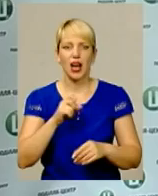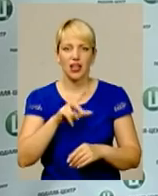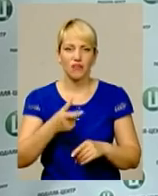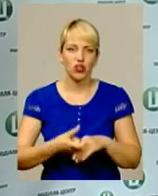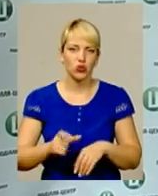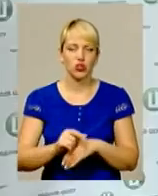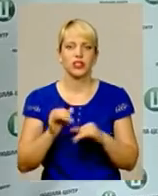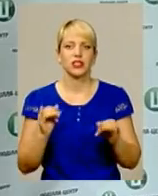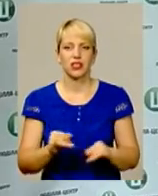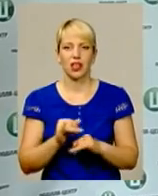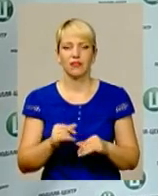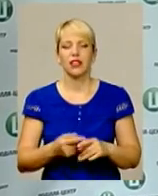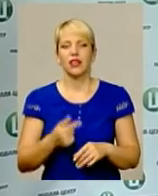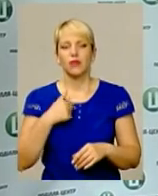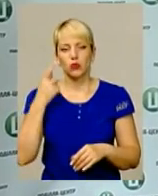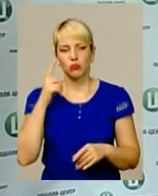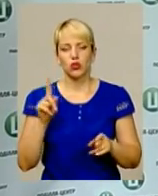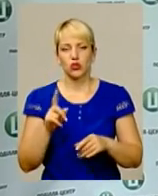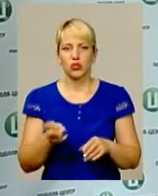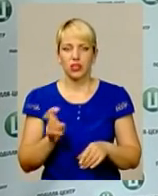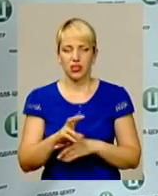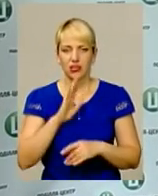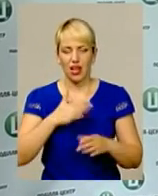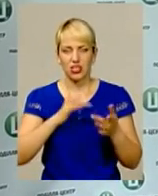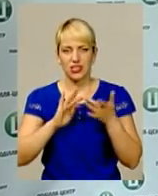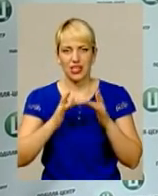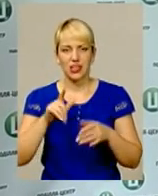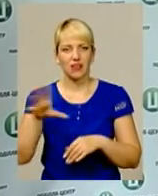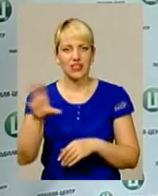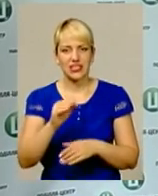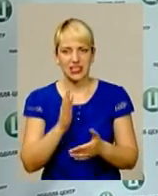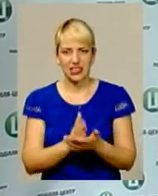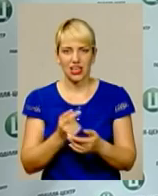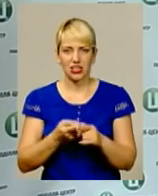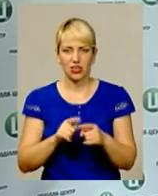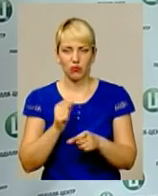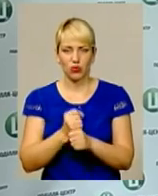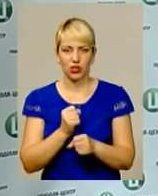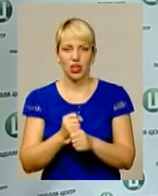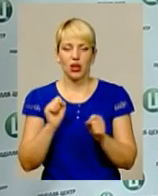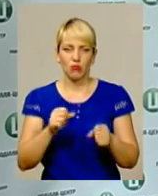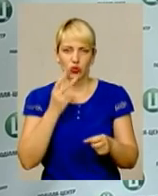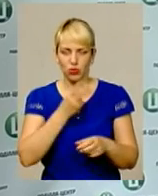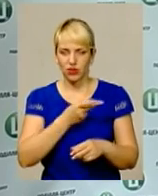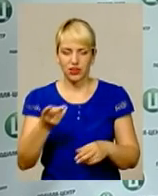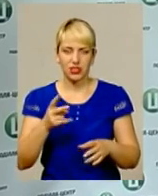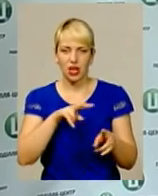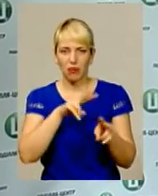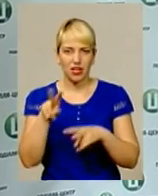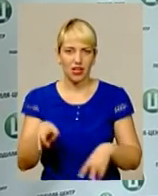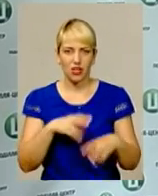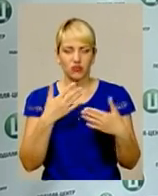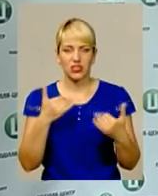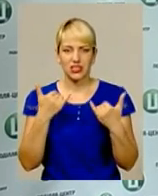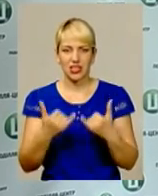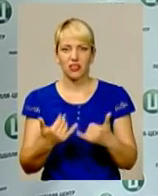вони такі самобутні. Я думаю, якщо зайти на наш сайт, вони всі там є, ці роботи, і можете їх подивитися, переглянути вже зараз,